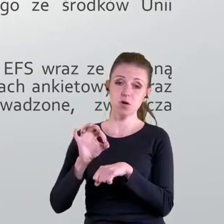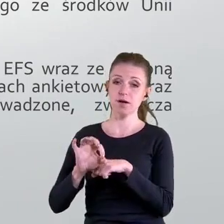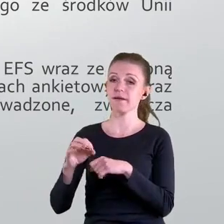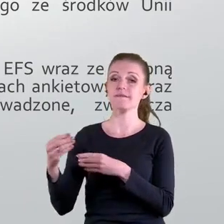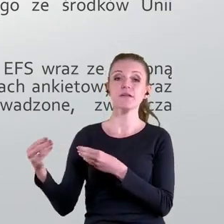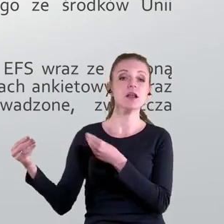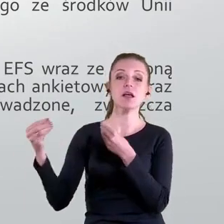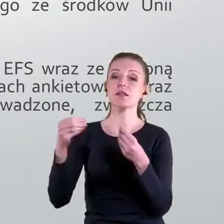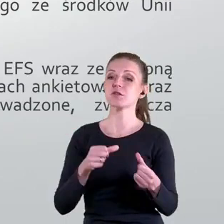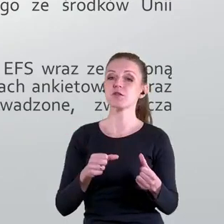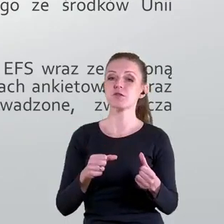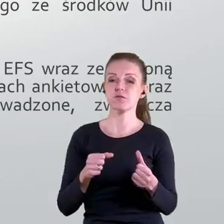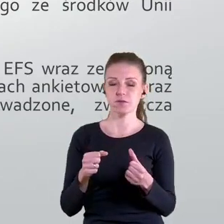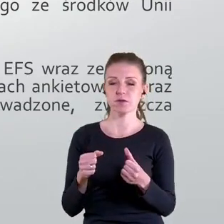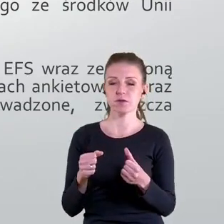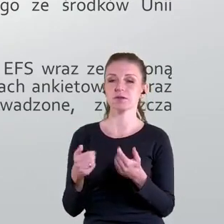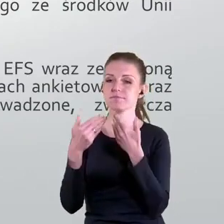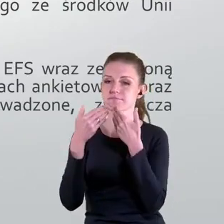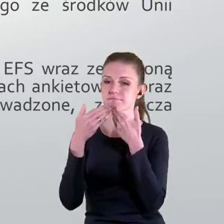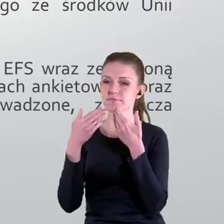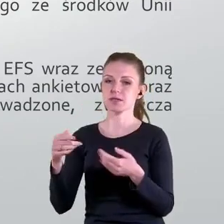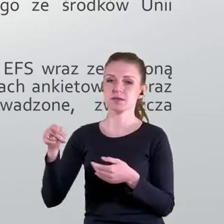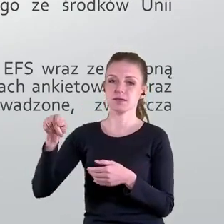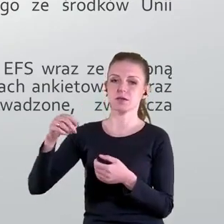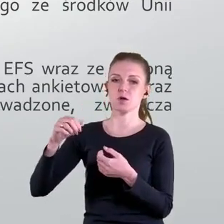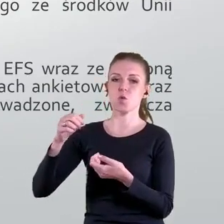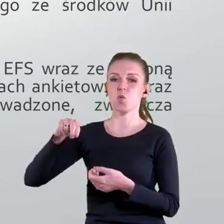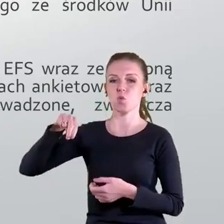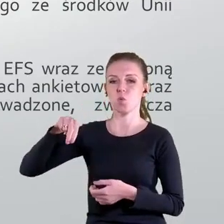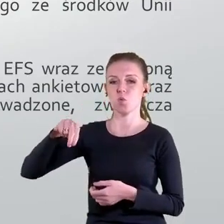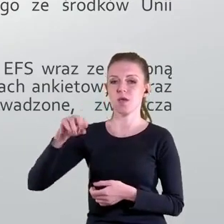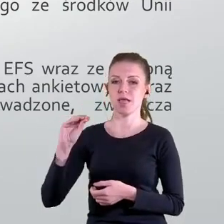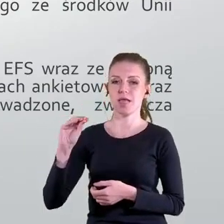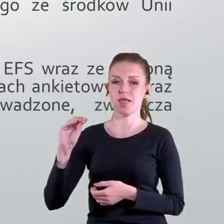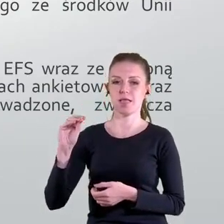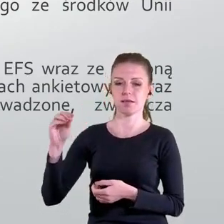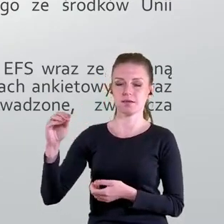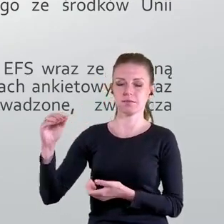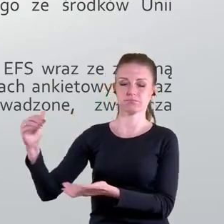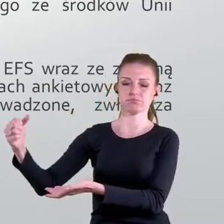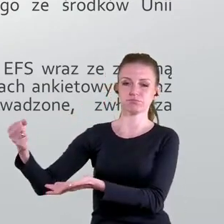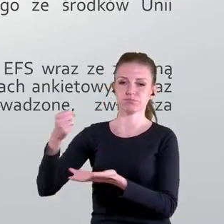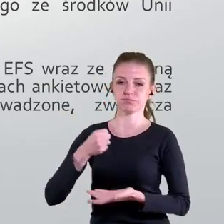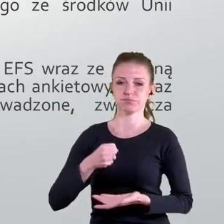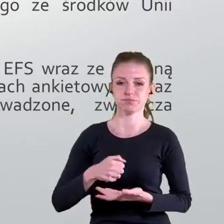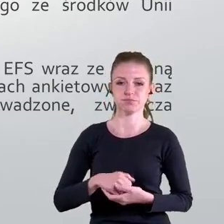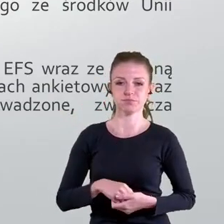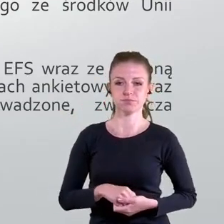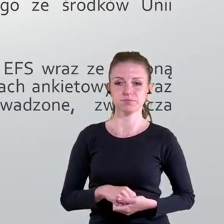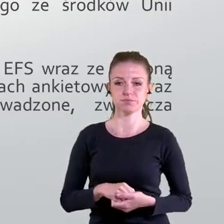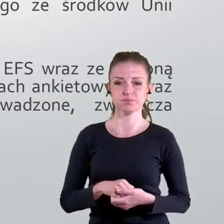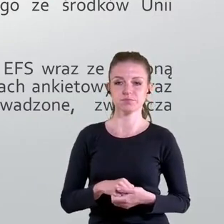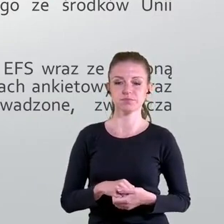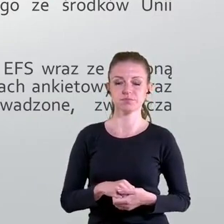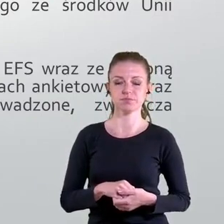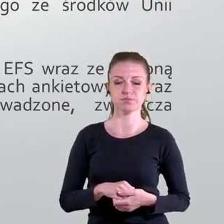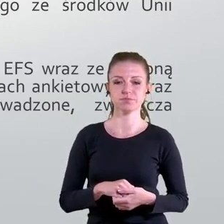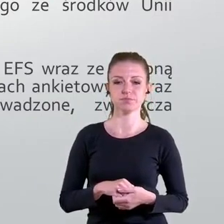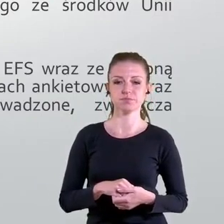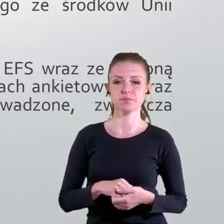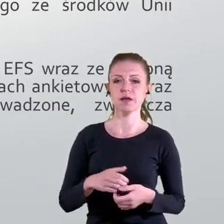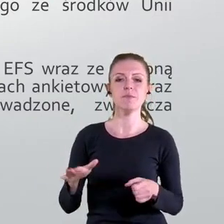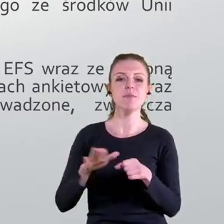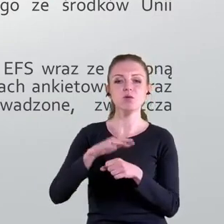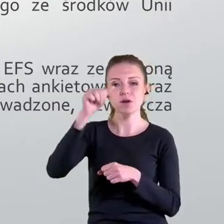ze środków unijnych tutaj mają państwo dokładne informacje Jaka jest pełna nazwa tego